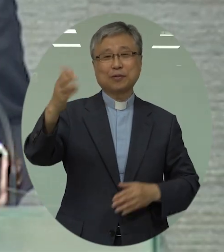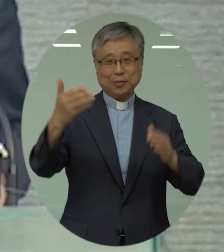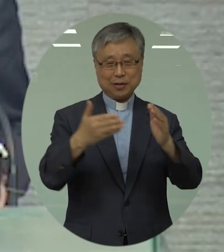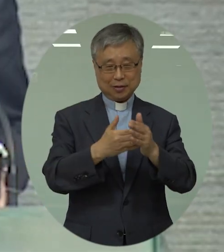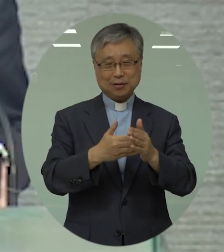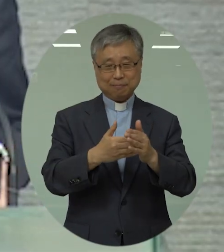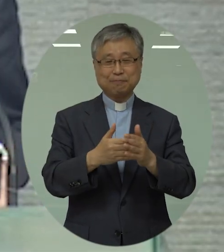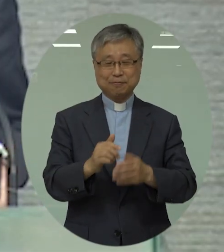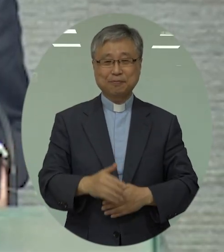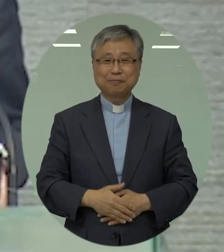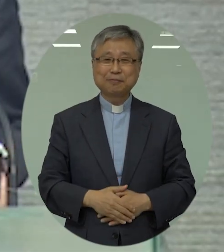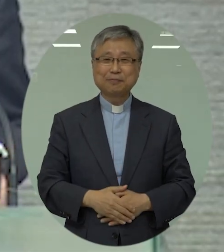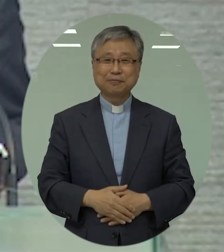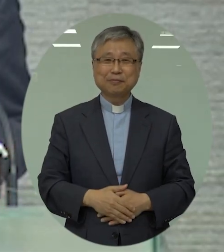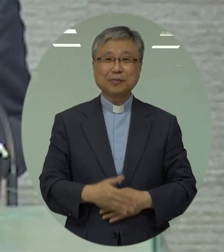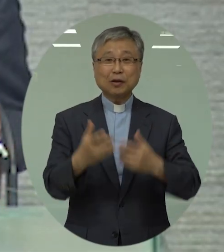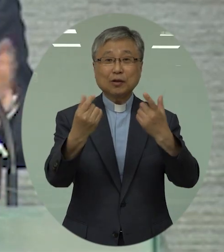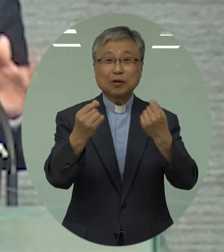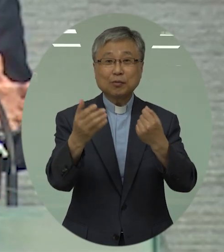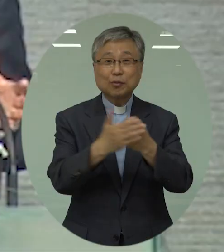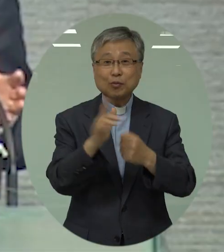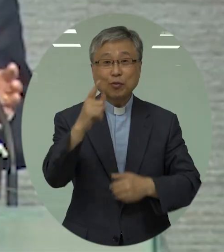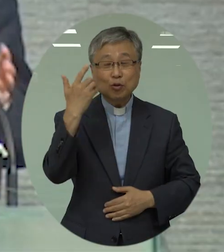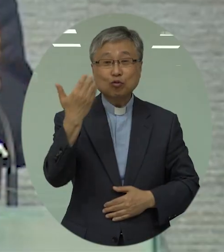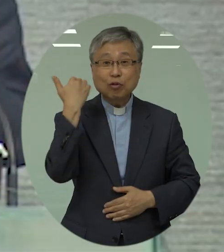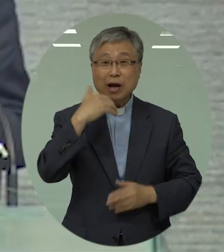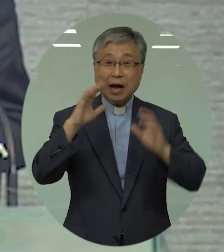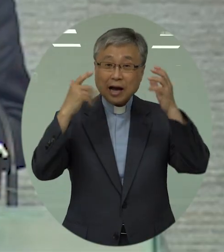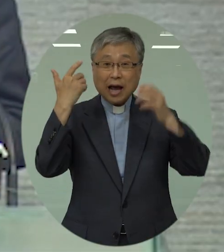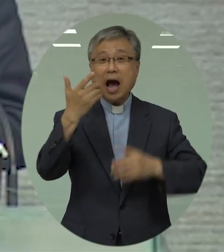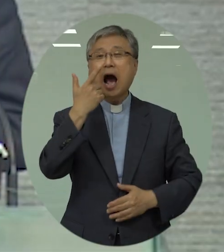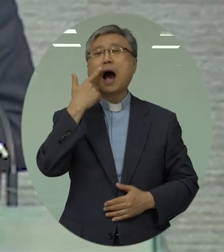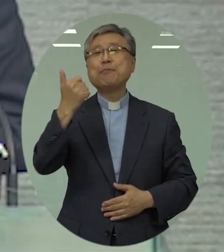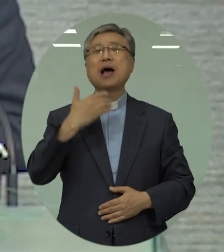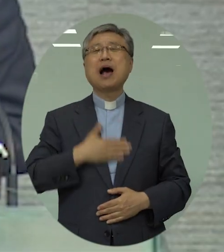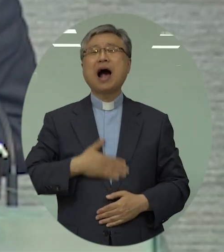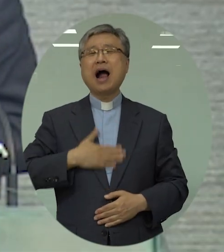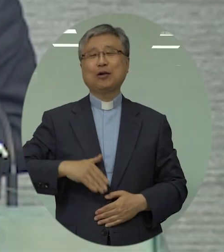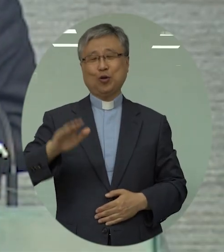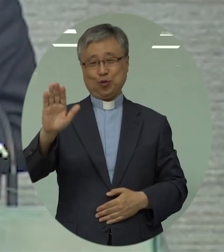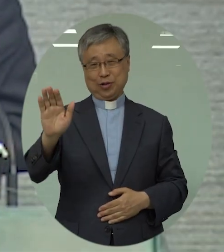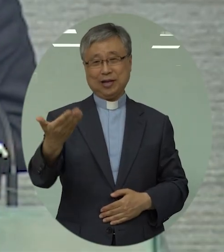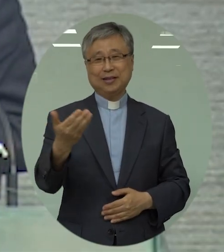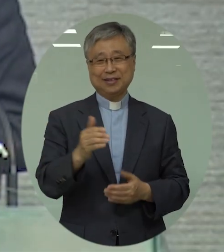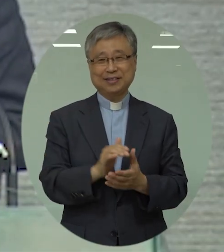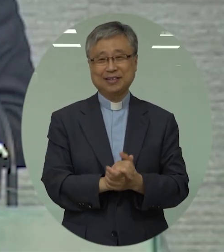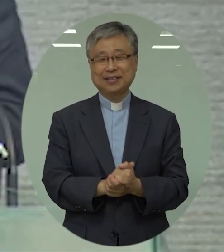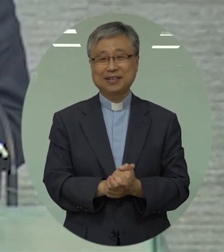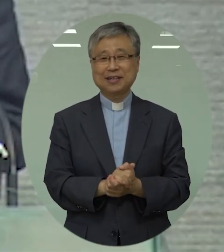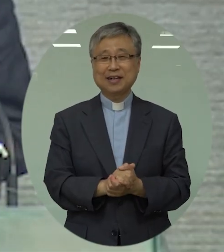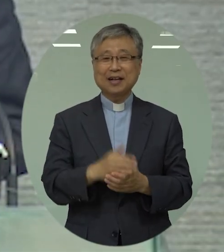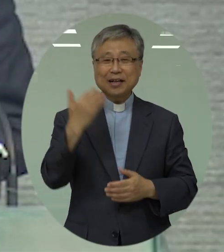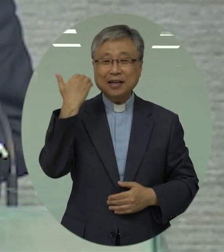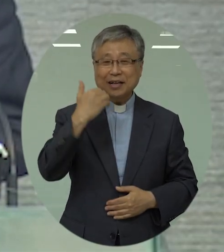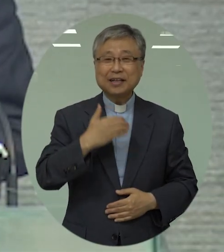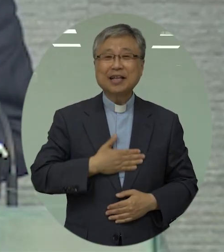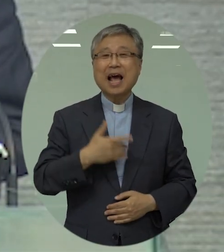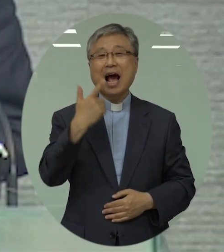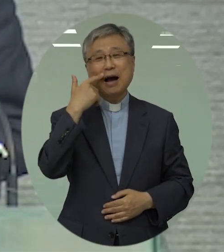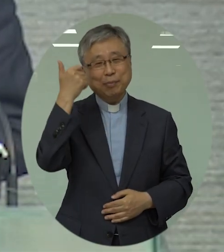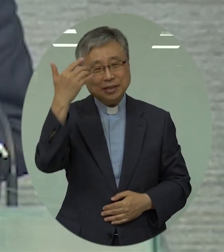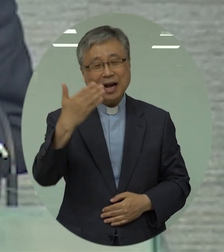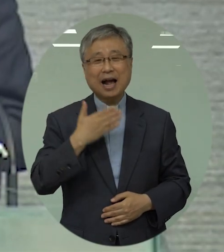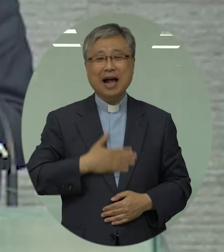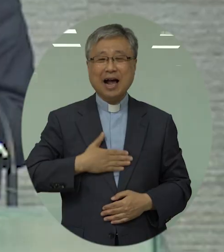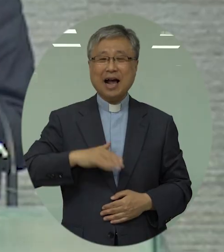거기까지만. 그러니까 뭐예요? 누가 아이들이에요? 아버지를 알게 된. 누가 내 아버지인가를